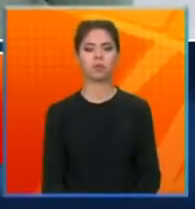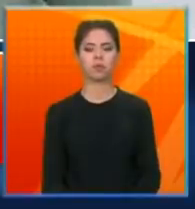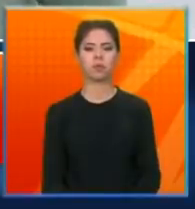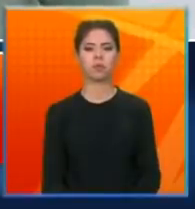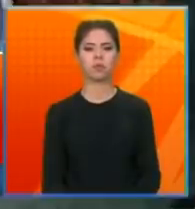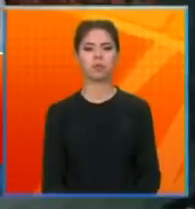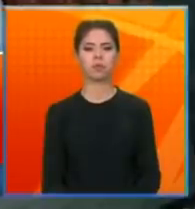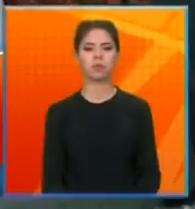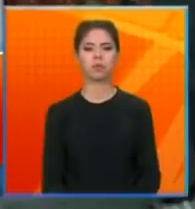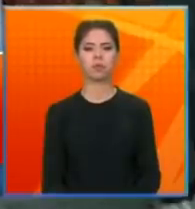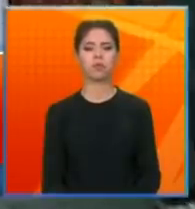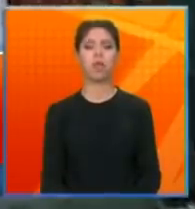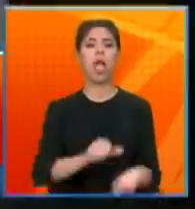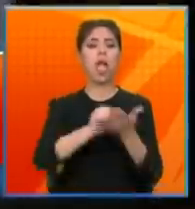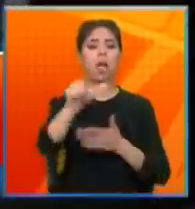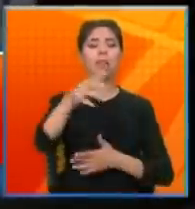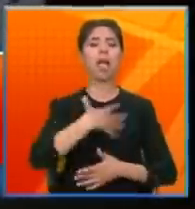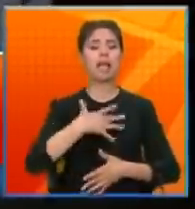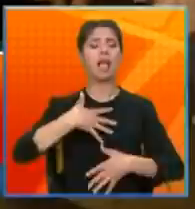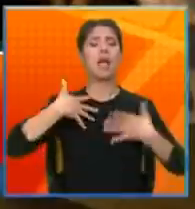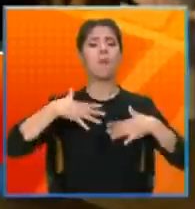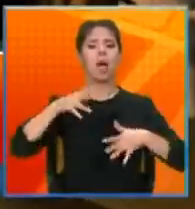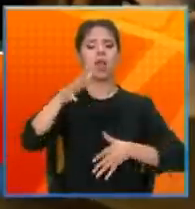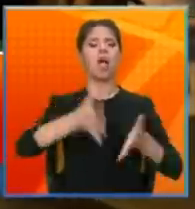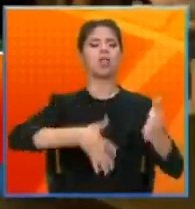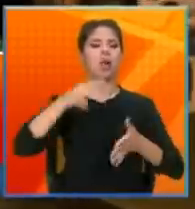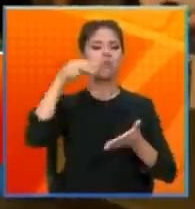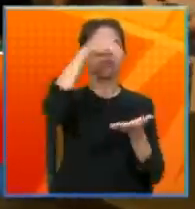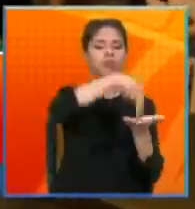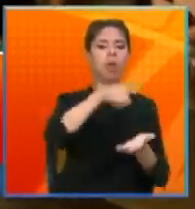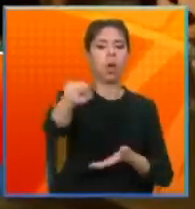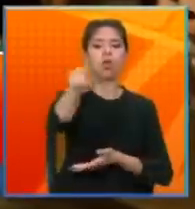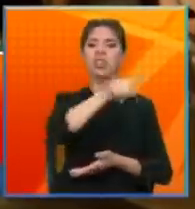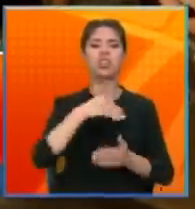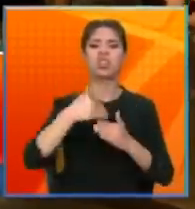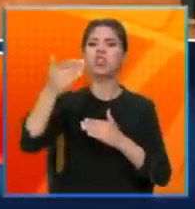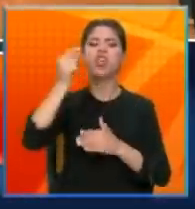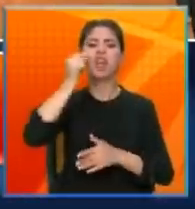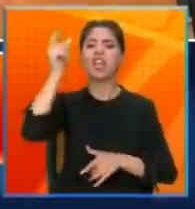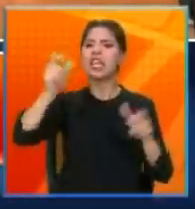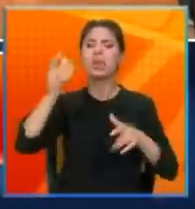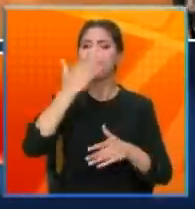panik halindeydik. Hepsi kendini panikle sokağa attı. Ama dışarıda onlardan başka kimse yoktu.